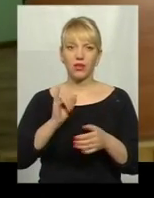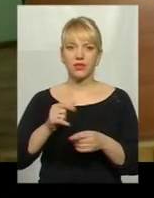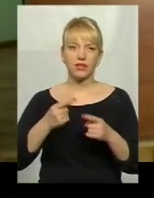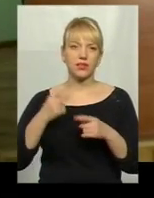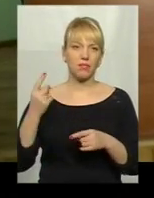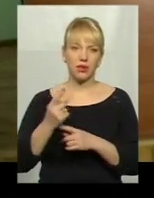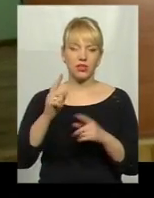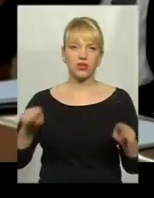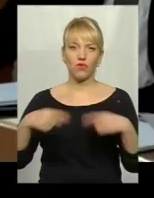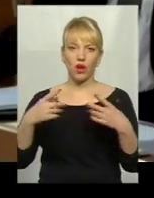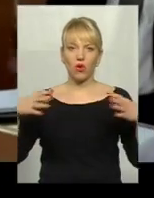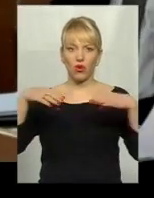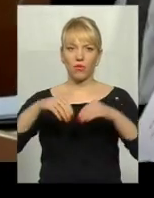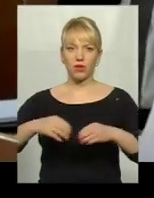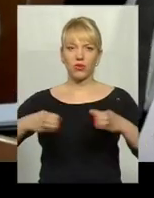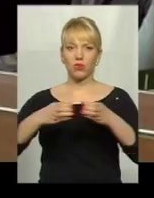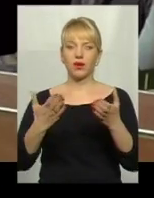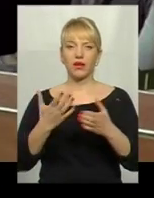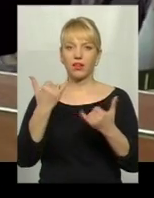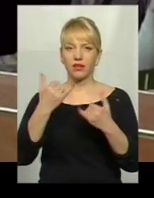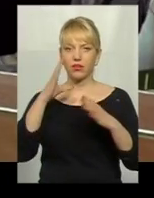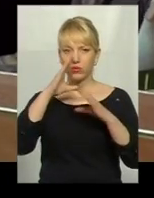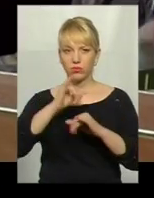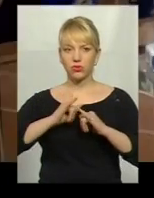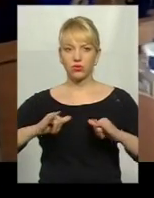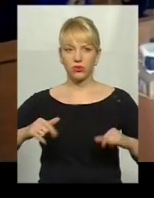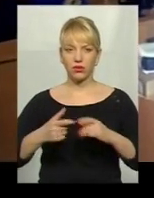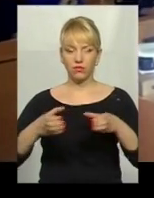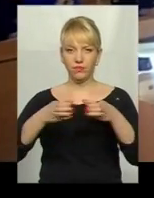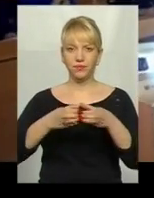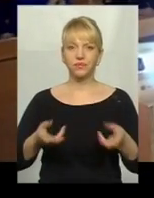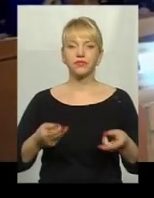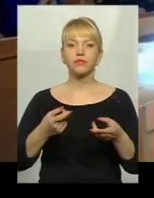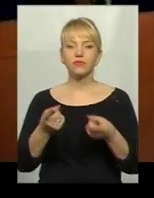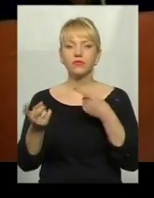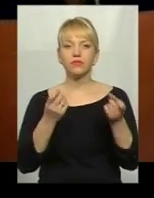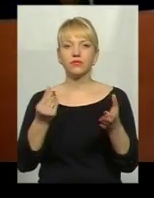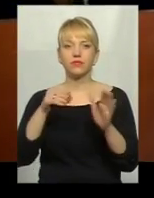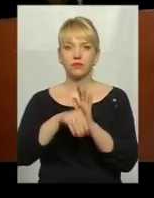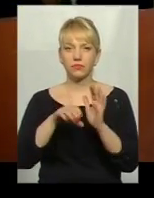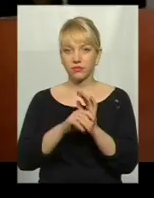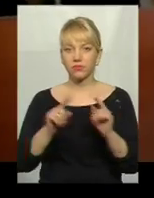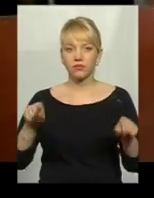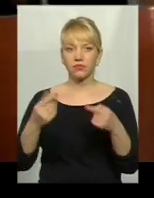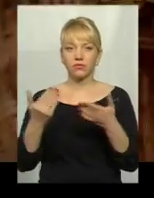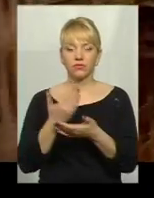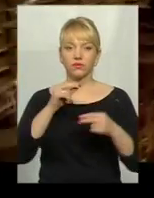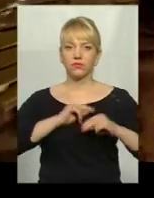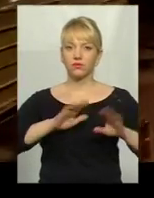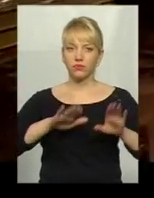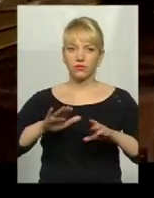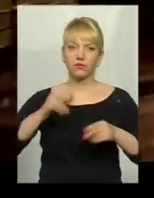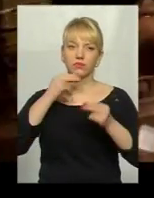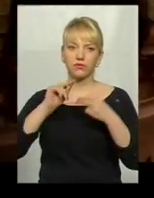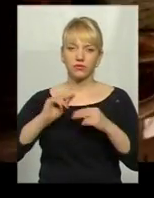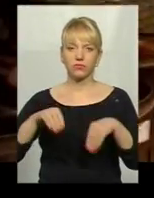перших створили об'єднану громаду, яка нині успішно розвивається. Громада залучає інвестиції, створює нові робочі місця, покращує